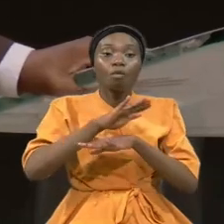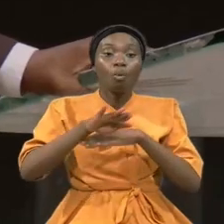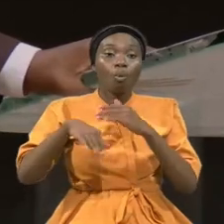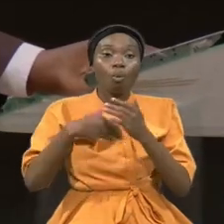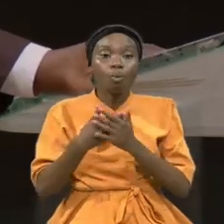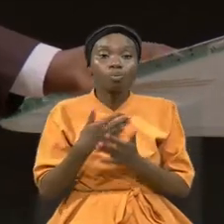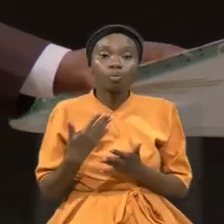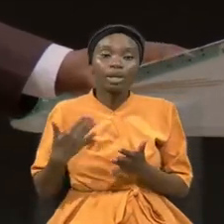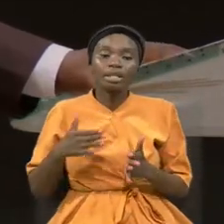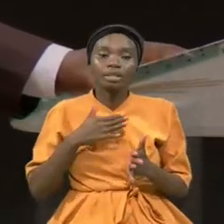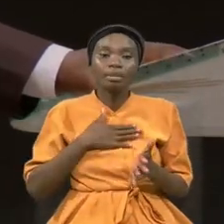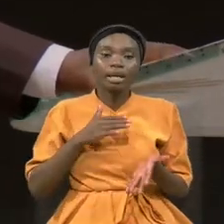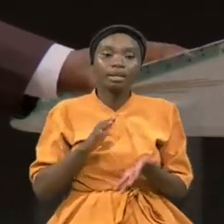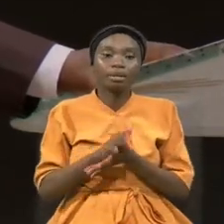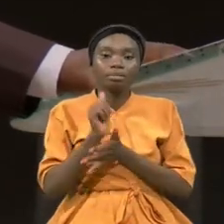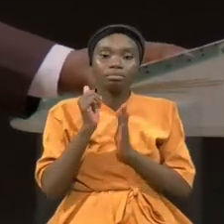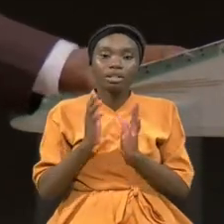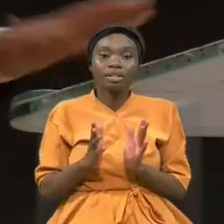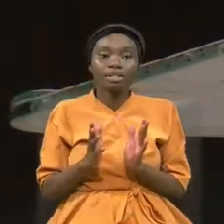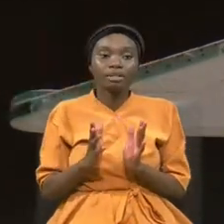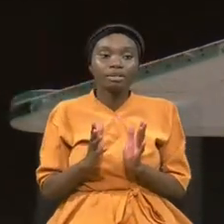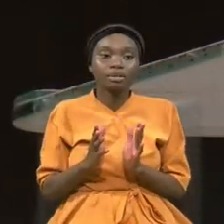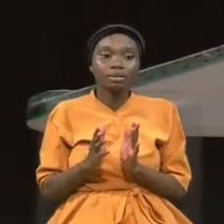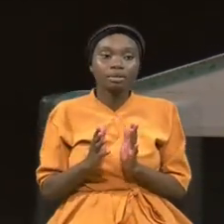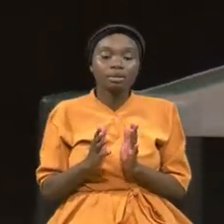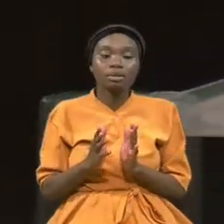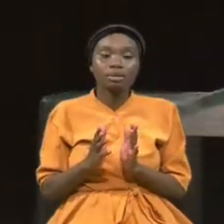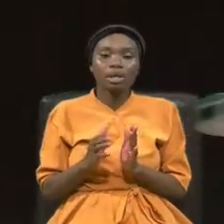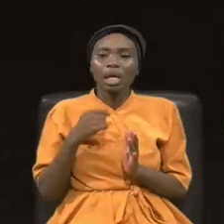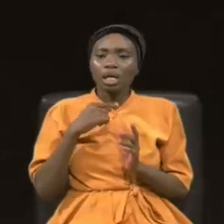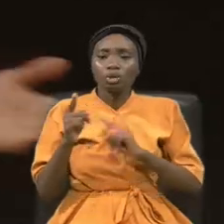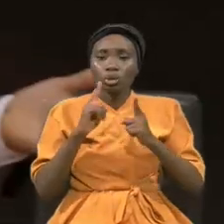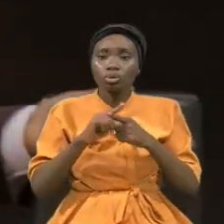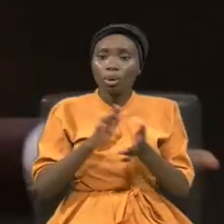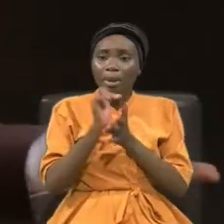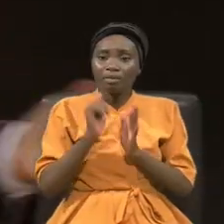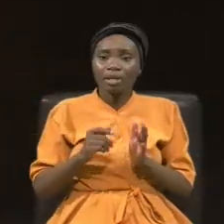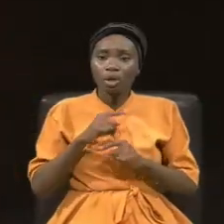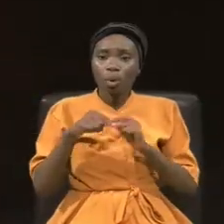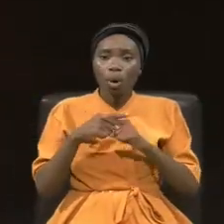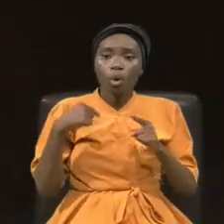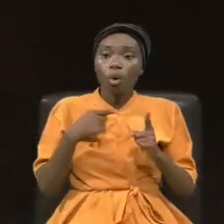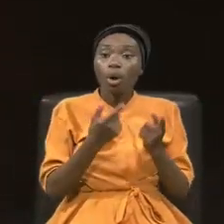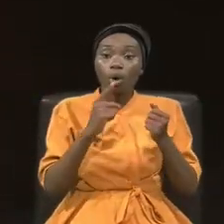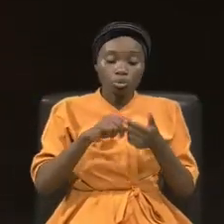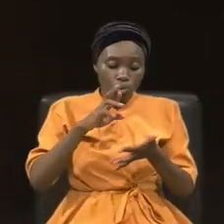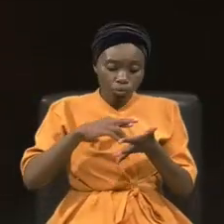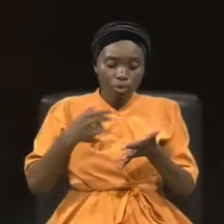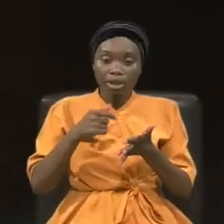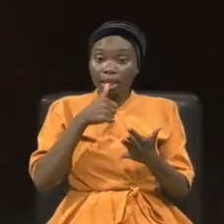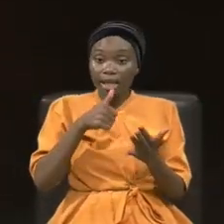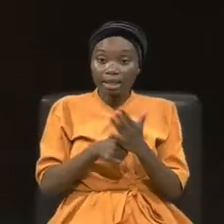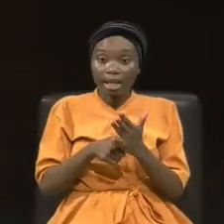Avant toute chose, mes frères, il parlait aux frères. Lorsque vous venez lire